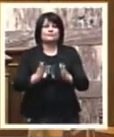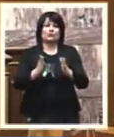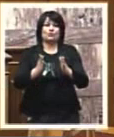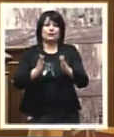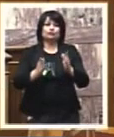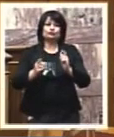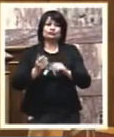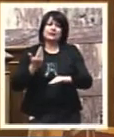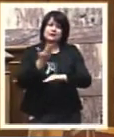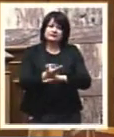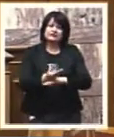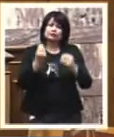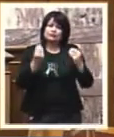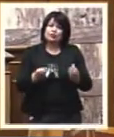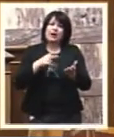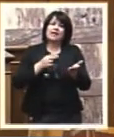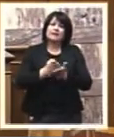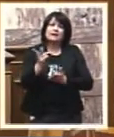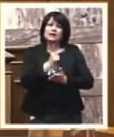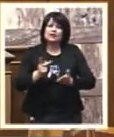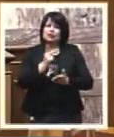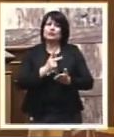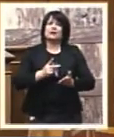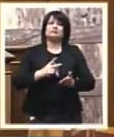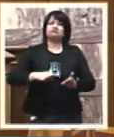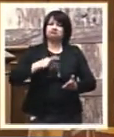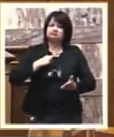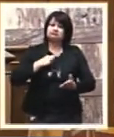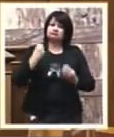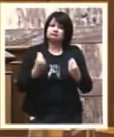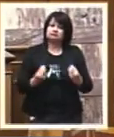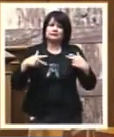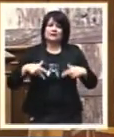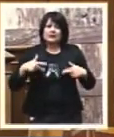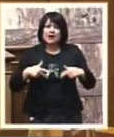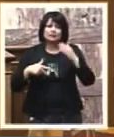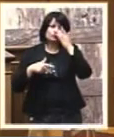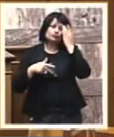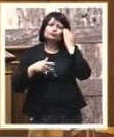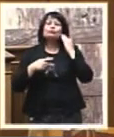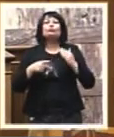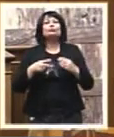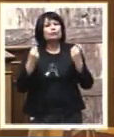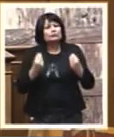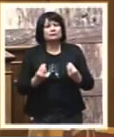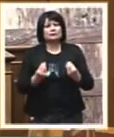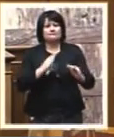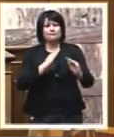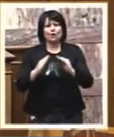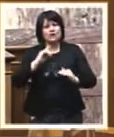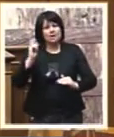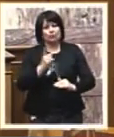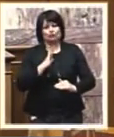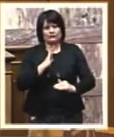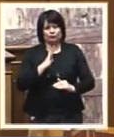χώρα, δικαιότερη κοινωνία, αξιόπιστο κράτος και πραγματικό κράτος πρόνοιας. Κάνουμε